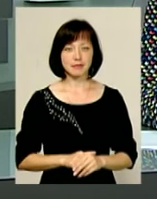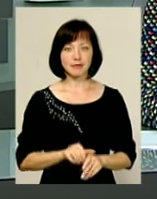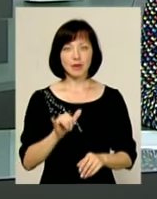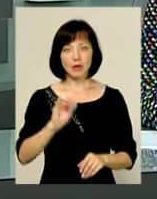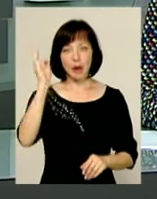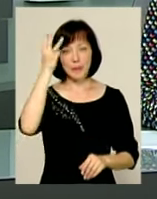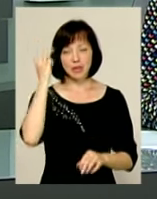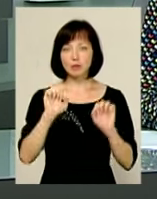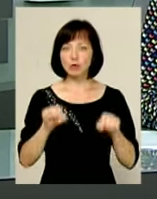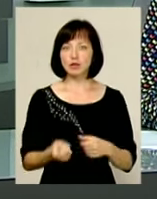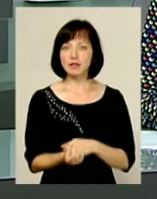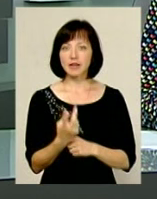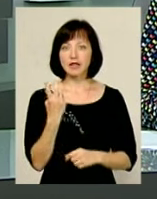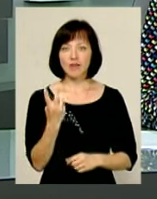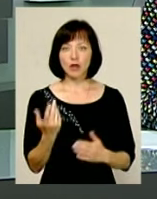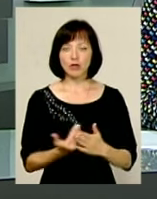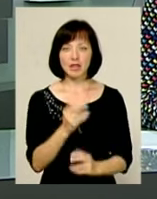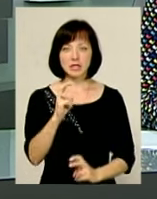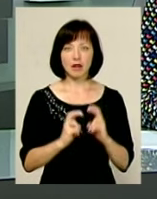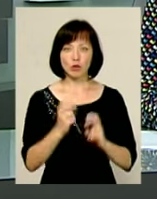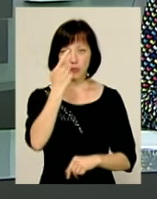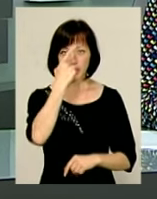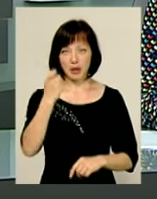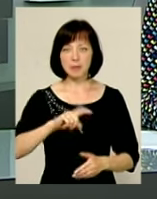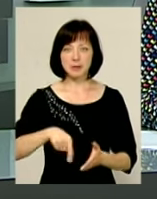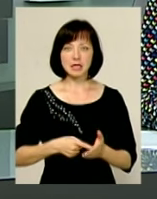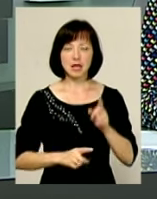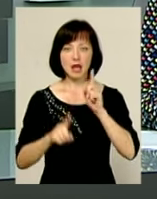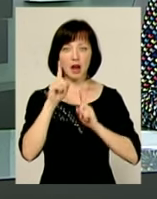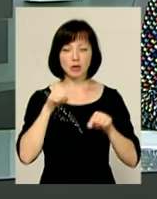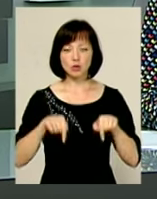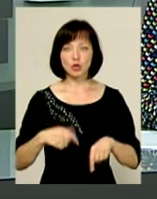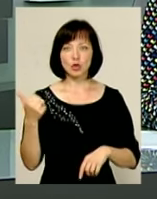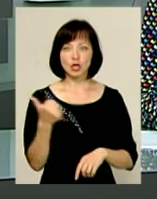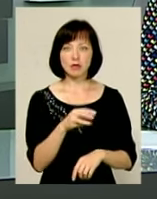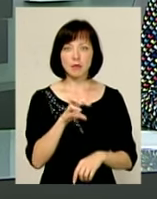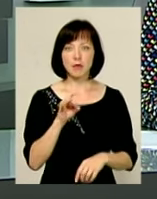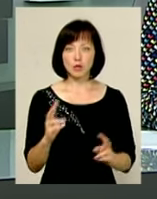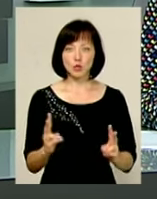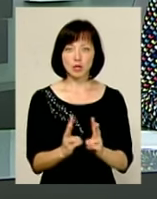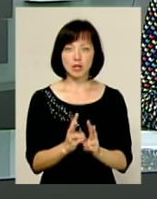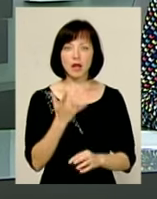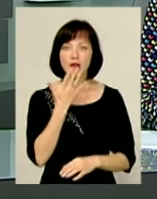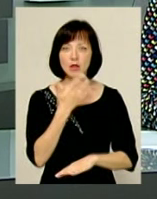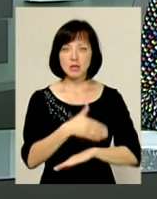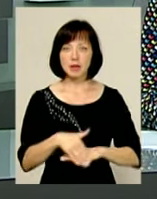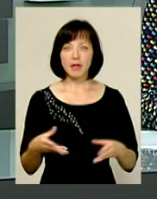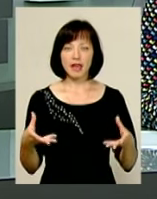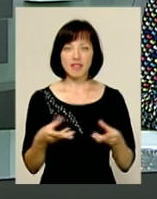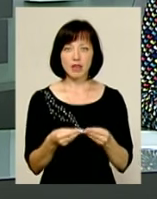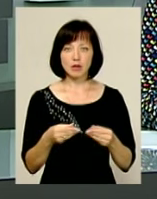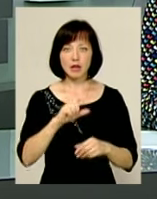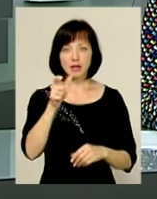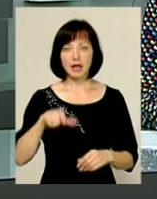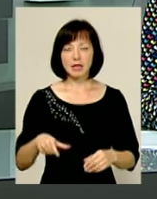У Хмельницькому можуть з'явитися два нових заводи. Про це повідомляють у міській раді. Цього тижня у мерії зустрічалися із іноземними інвесторами.